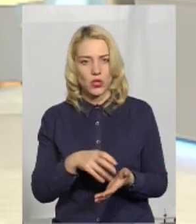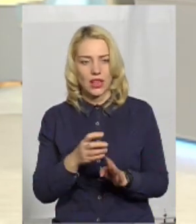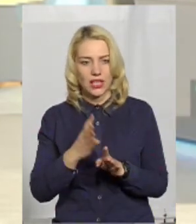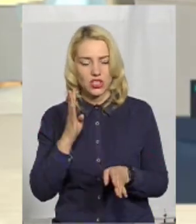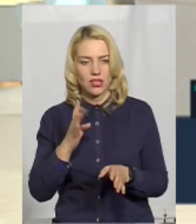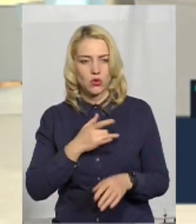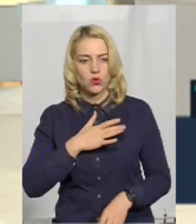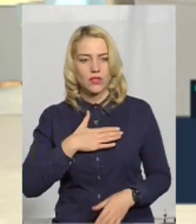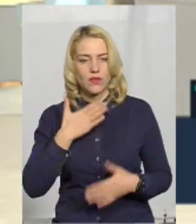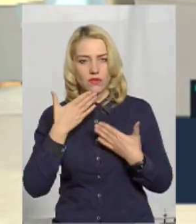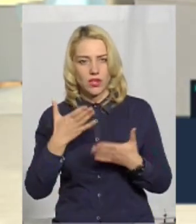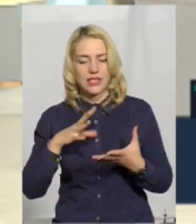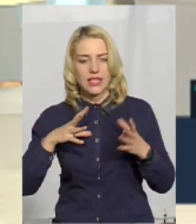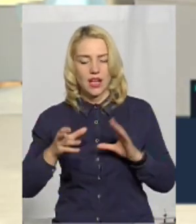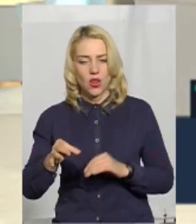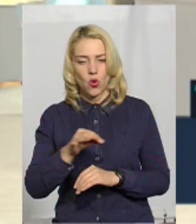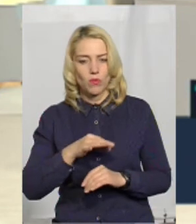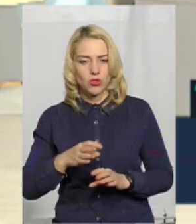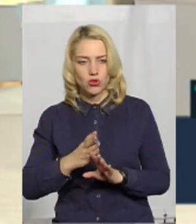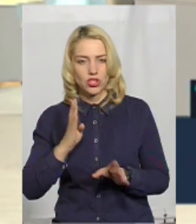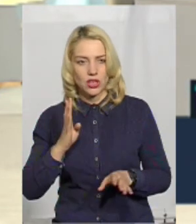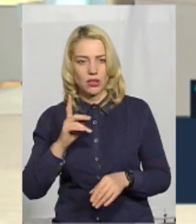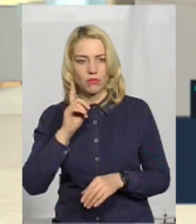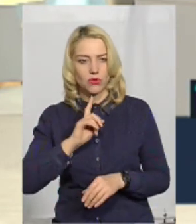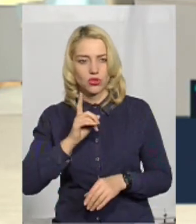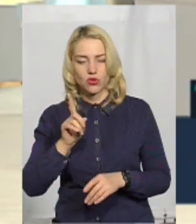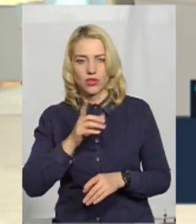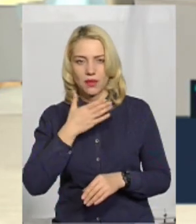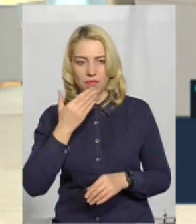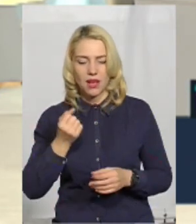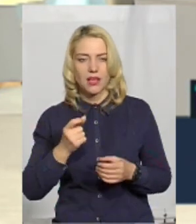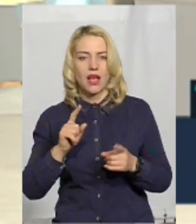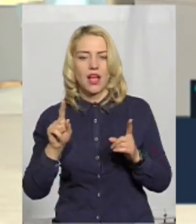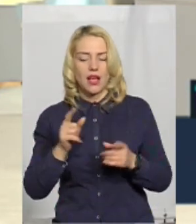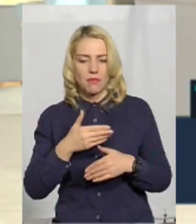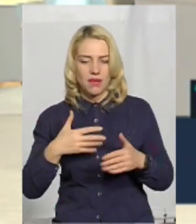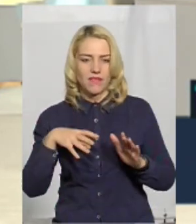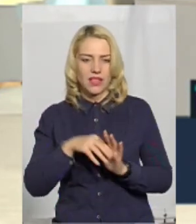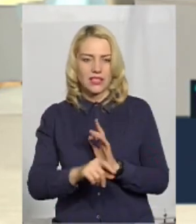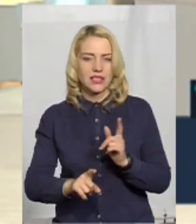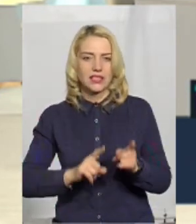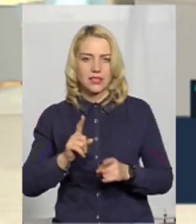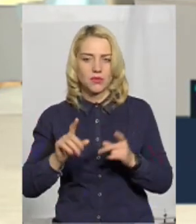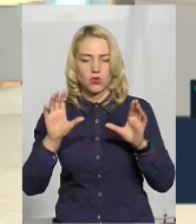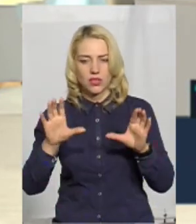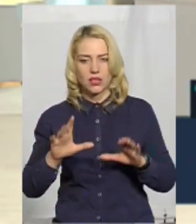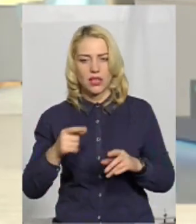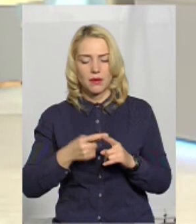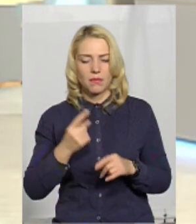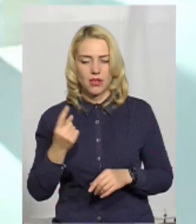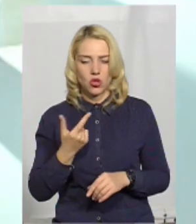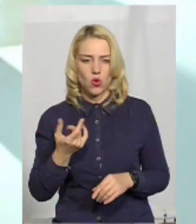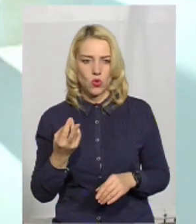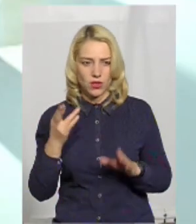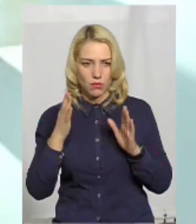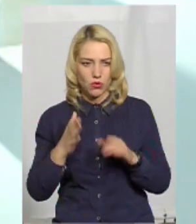на усиновлення? Загальнообласної черги поки що немає, але зараз внесли зміни в законодавство, і вона вже з 1 грудня вона